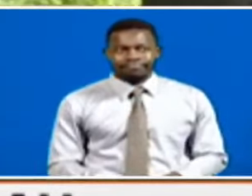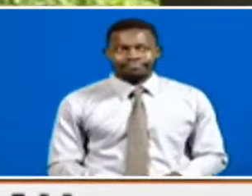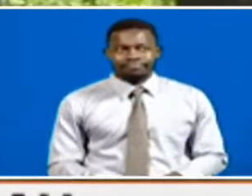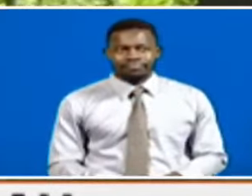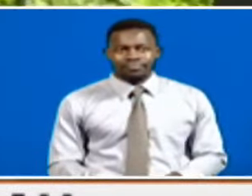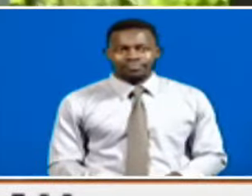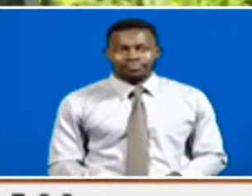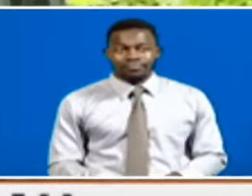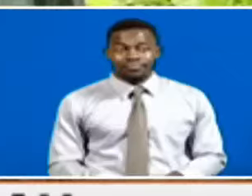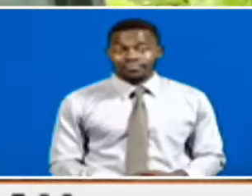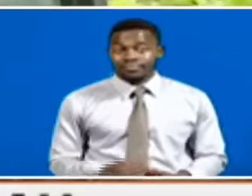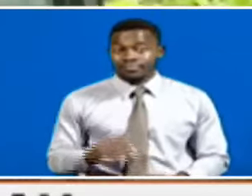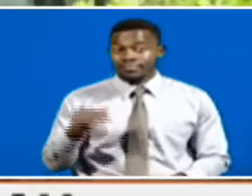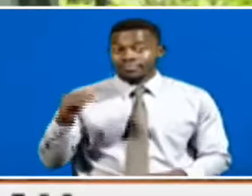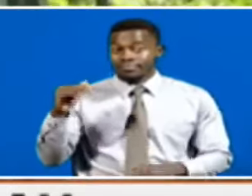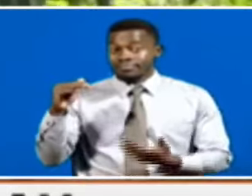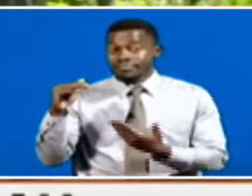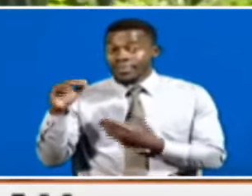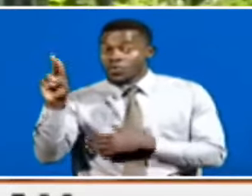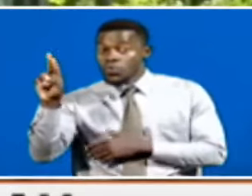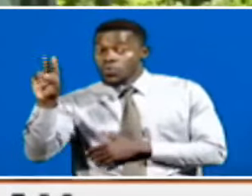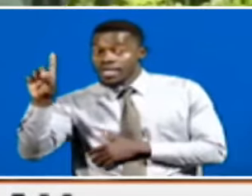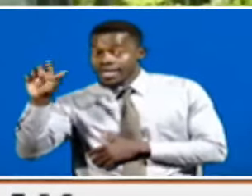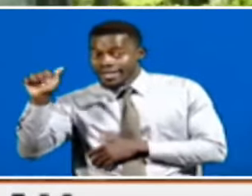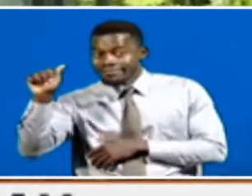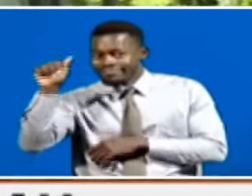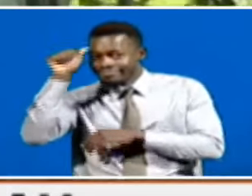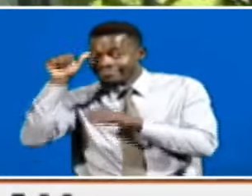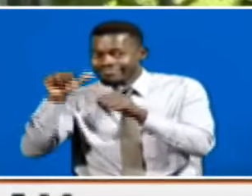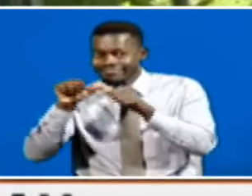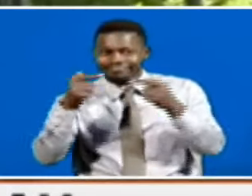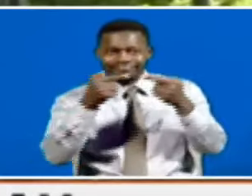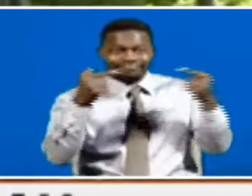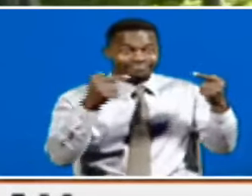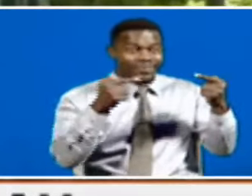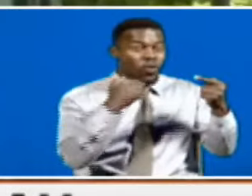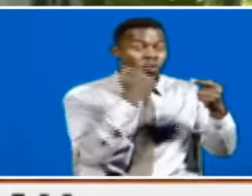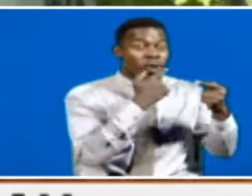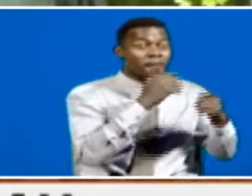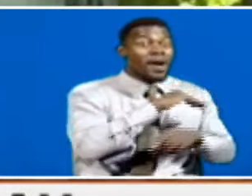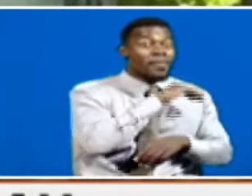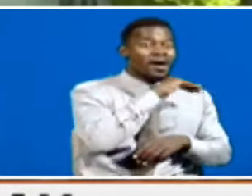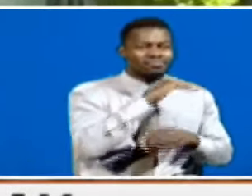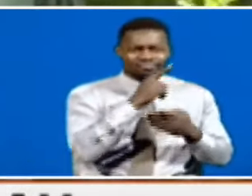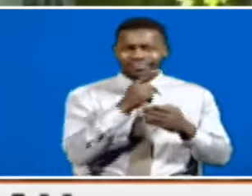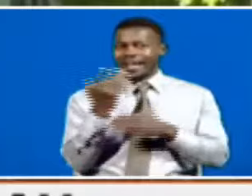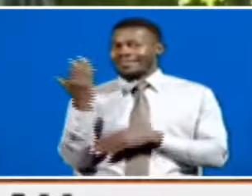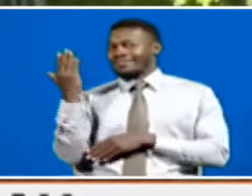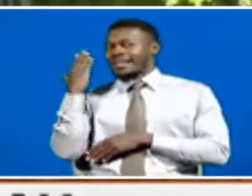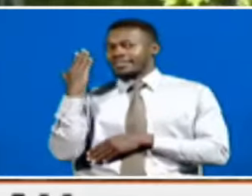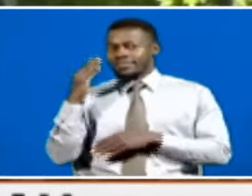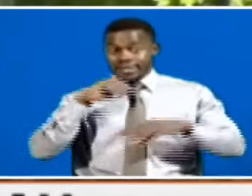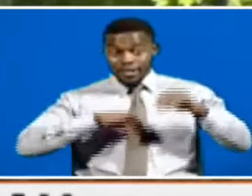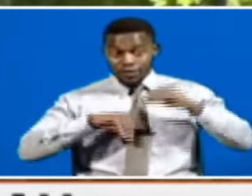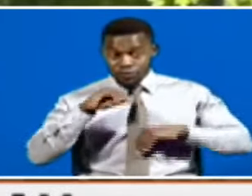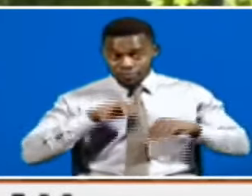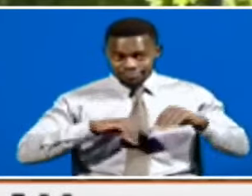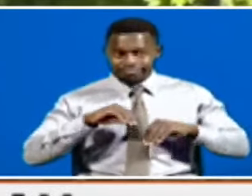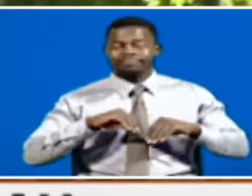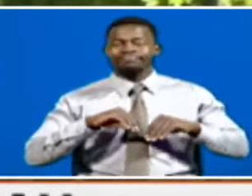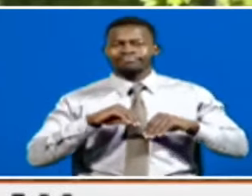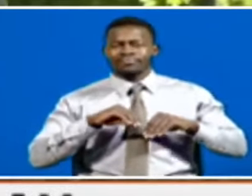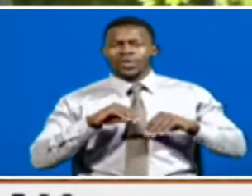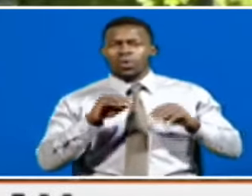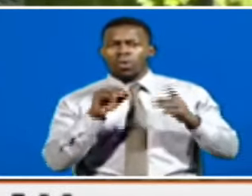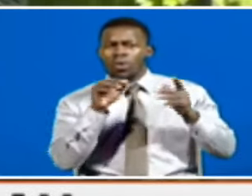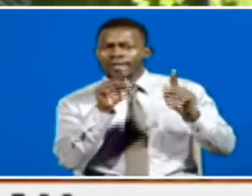Alikuwa mpinzani wao mkuu kwenye uchaguzi uliopita wa mwaka 2022, kiongozi wa ODM Raila Odinga. Lakini